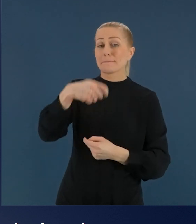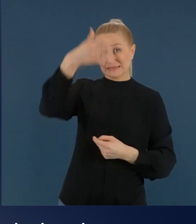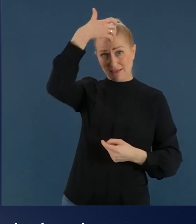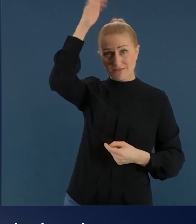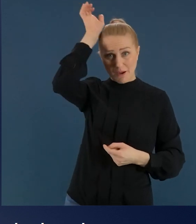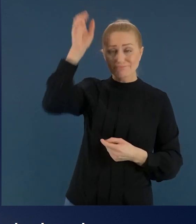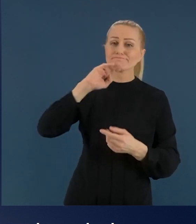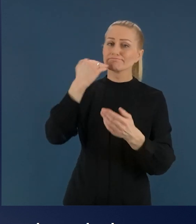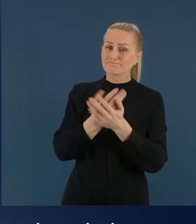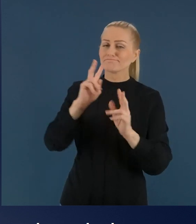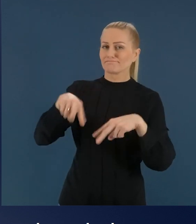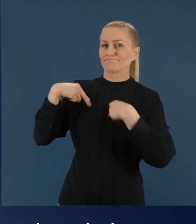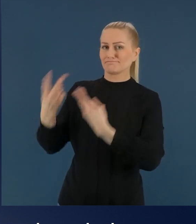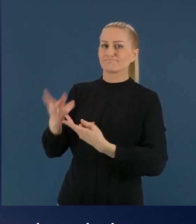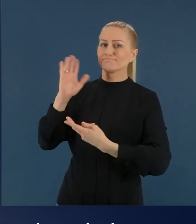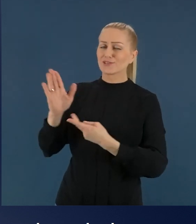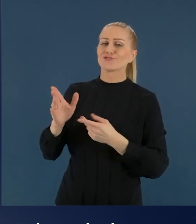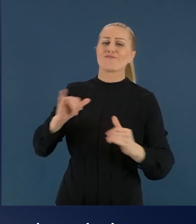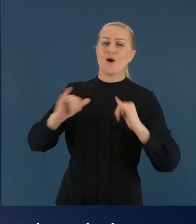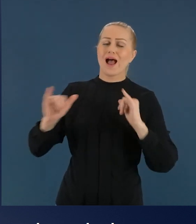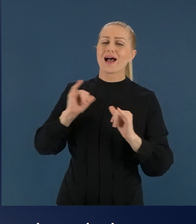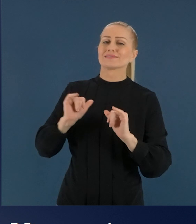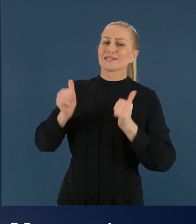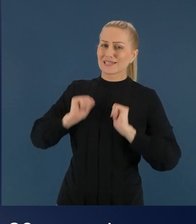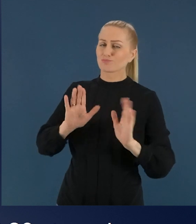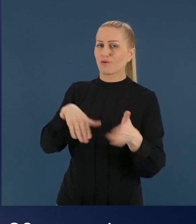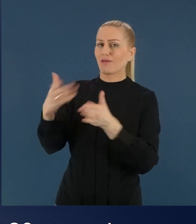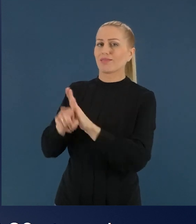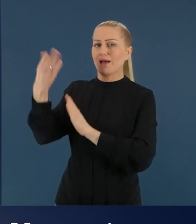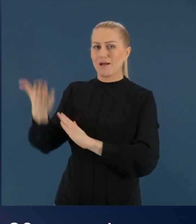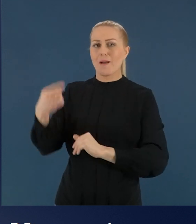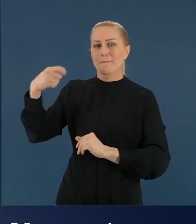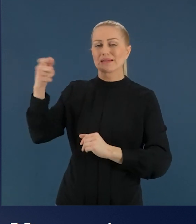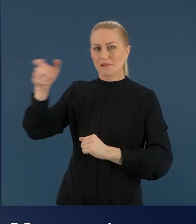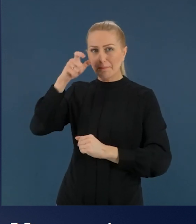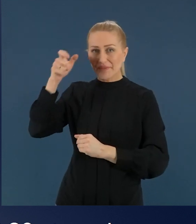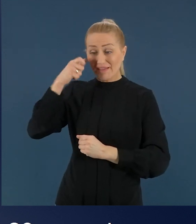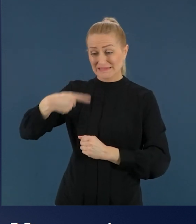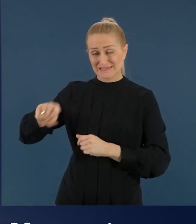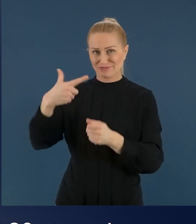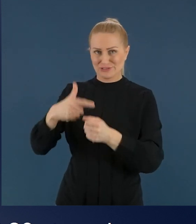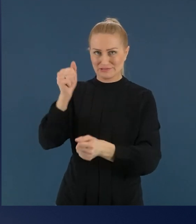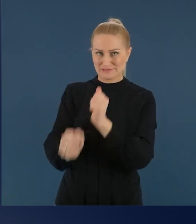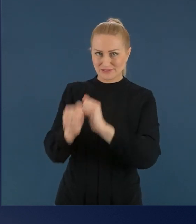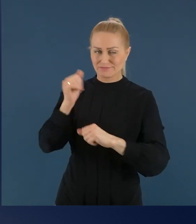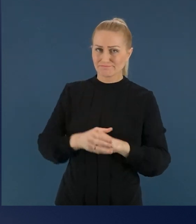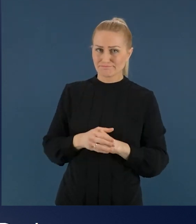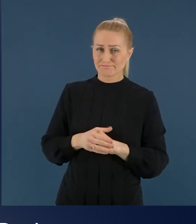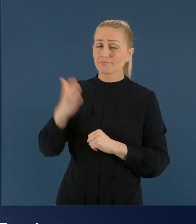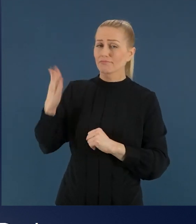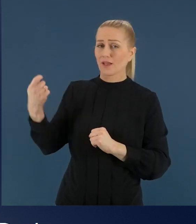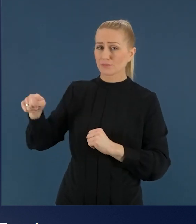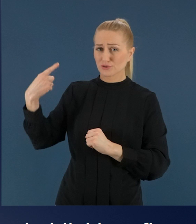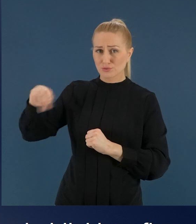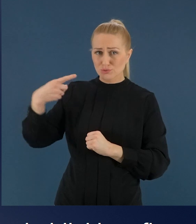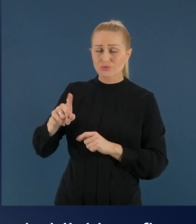Donald Trump oświadczył, że przekaże w sposób uporządkowany i spokojny władzę prezydentowi Joe Bidenowi 20 stycznia. Jednocześnie w imieniu pana